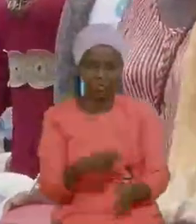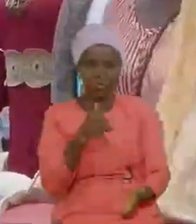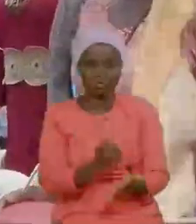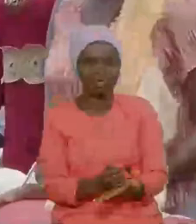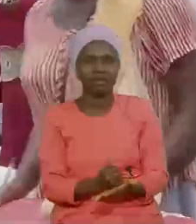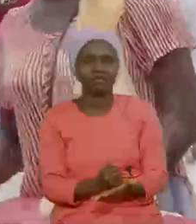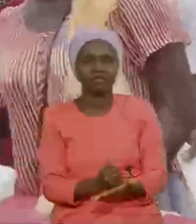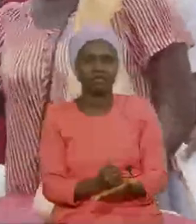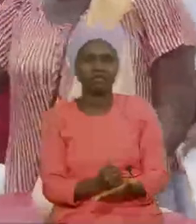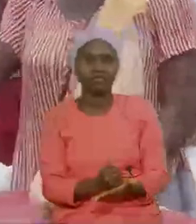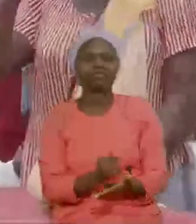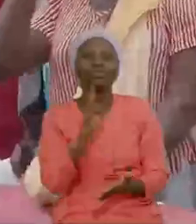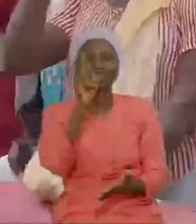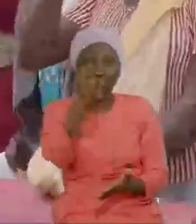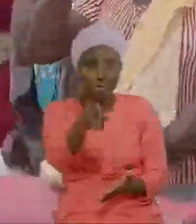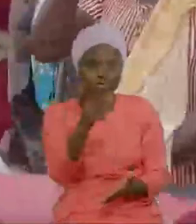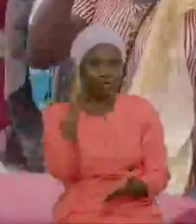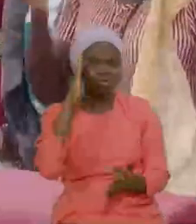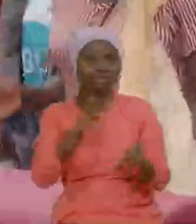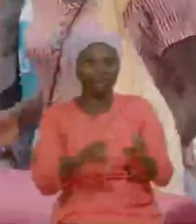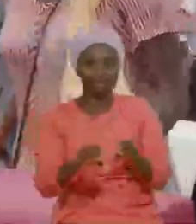ce que Dieu t'a créé pour devenir.